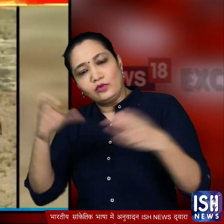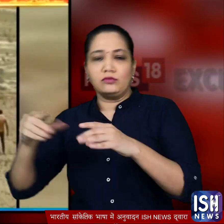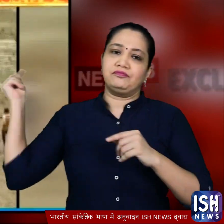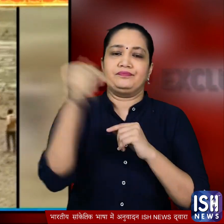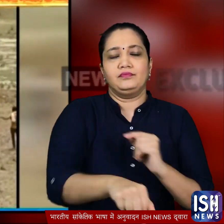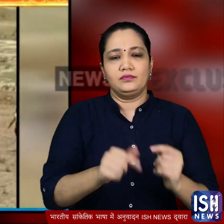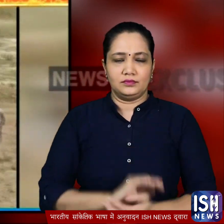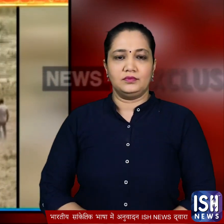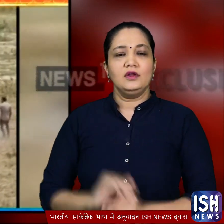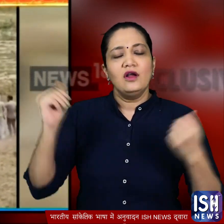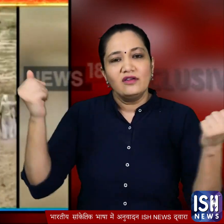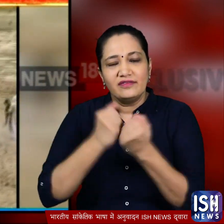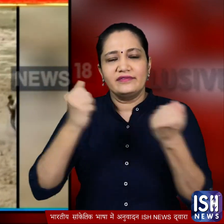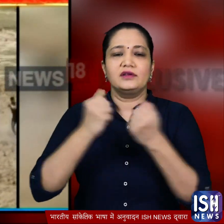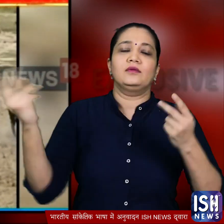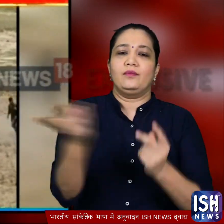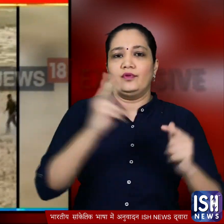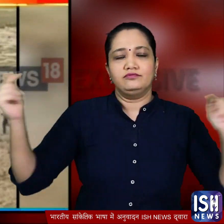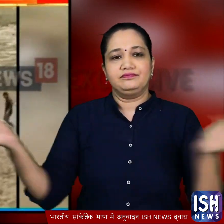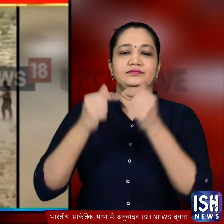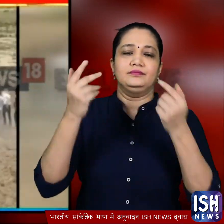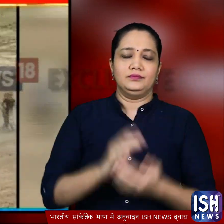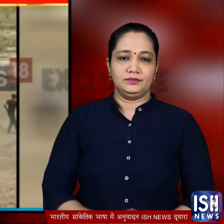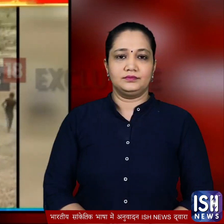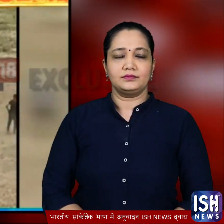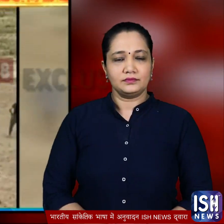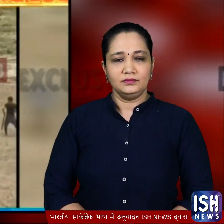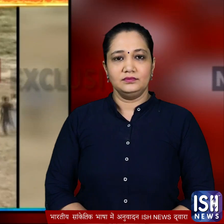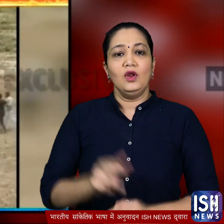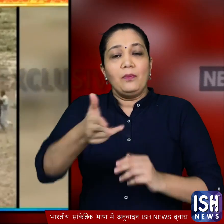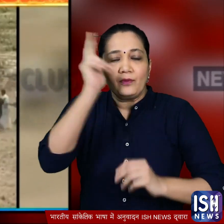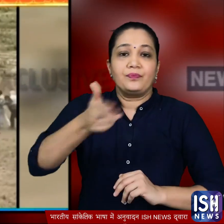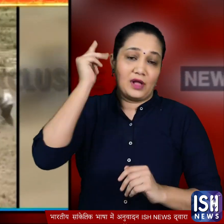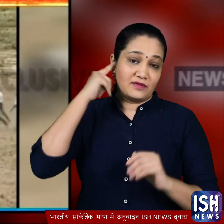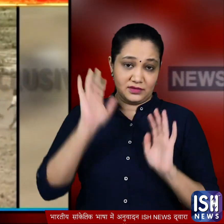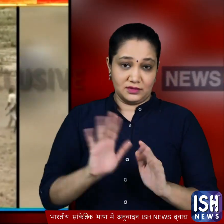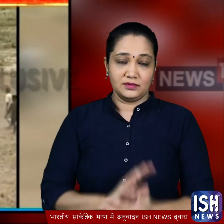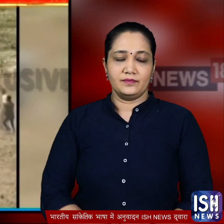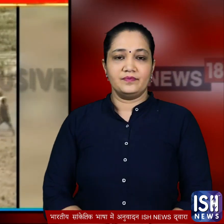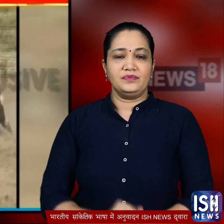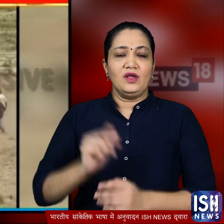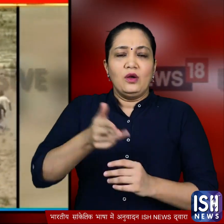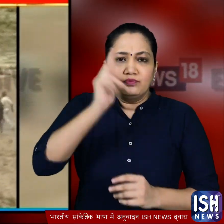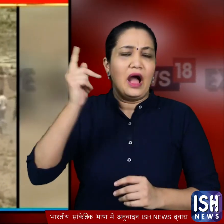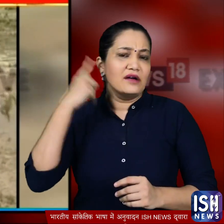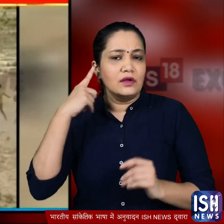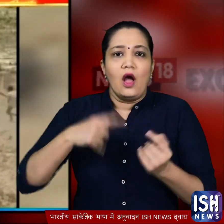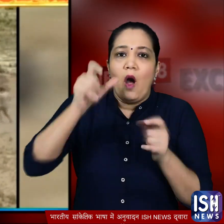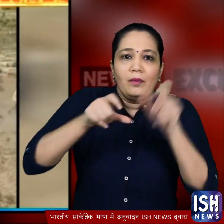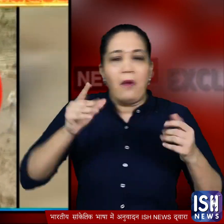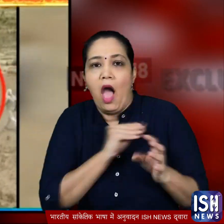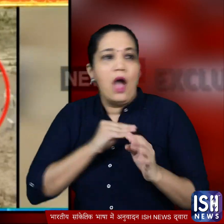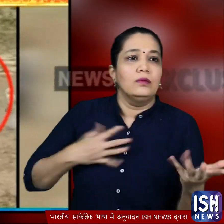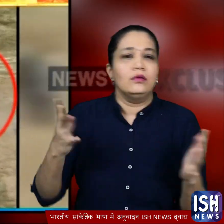के लोग भी वहां आ धमके। देखते ही देखते दोनों गुटों के बीच झड़प शुरू हो गई। इसी बीच वहां गोली चलने की भी आवाज आई। गोली चलते ही वहां हड़कंप